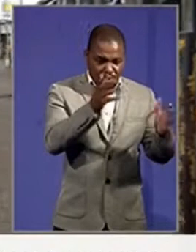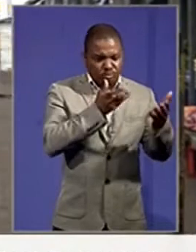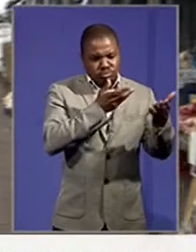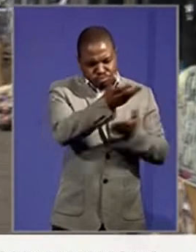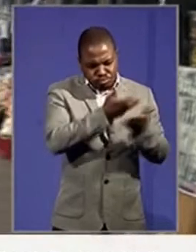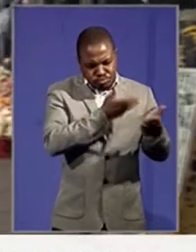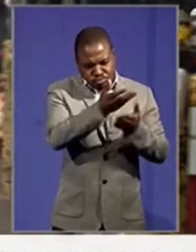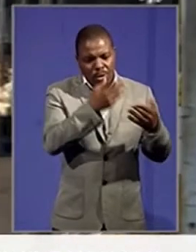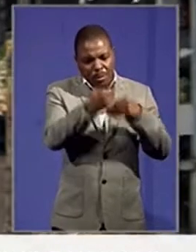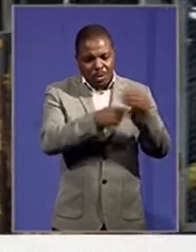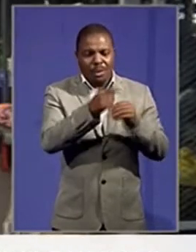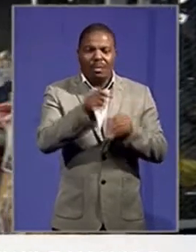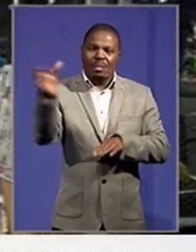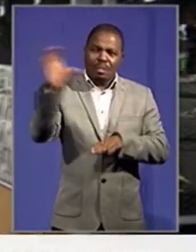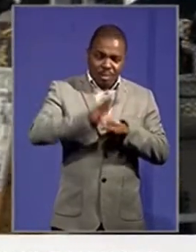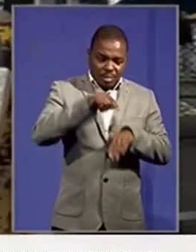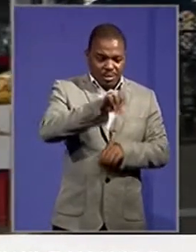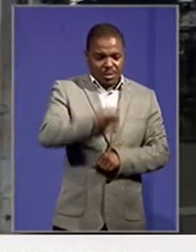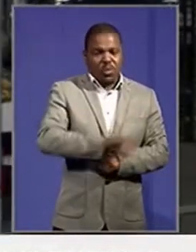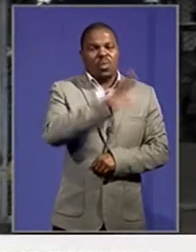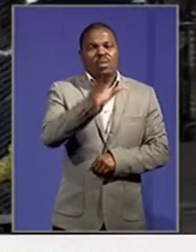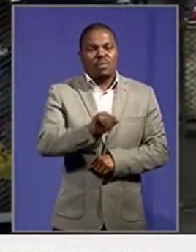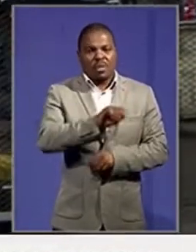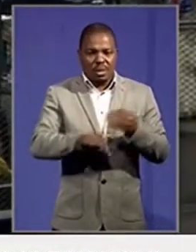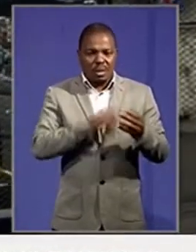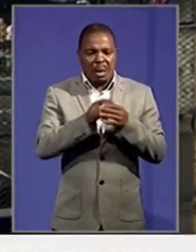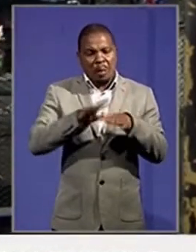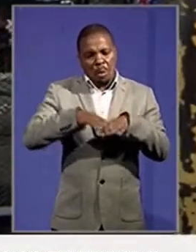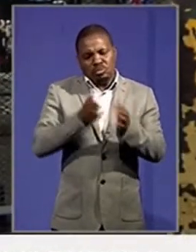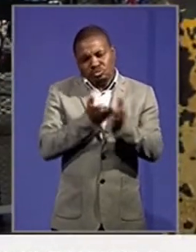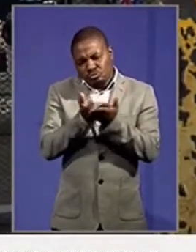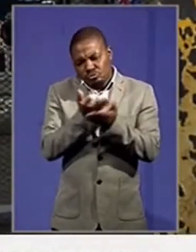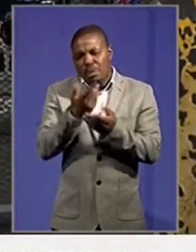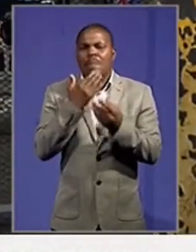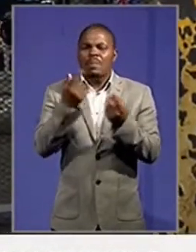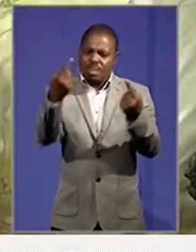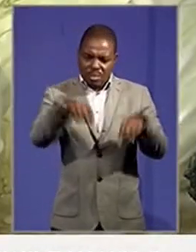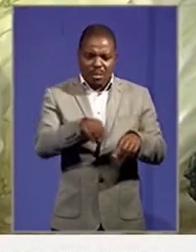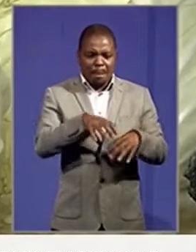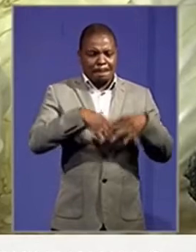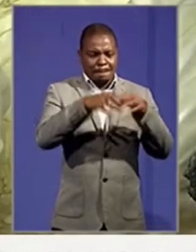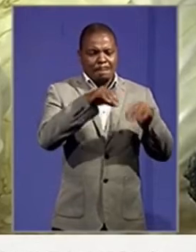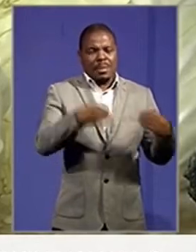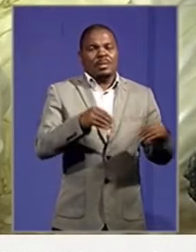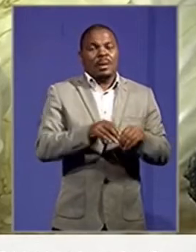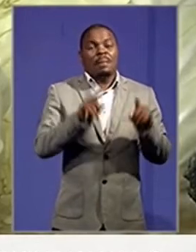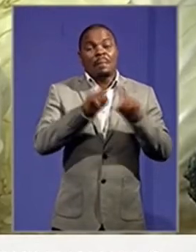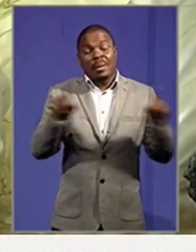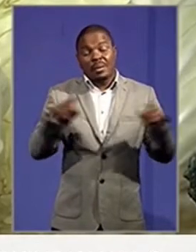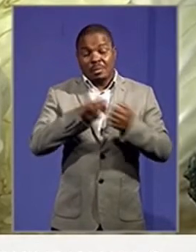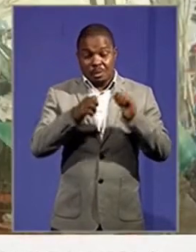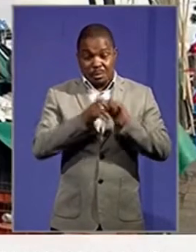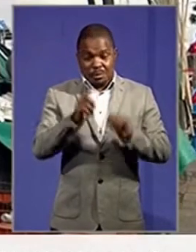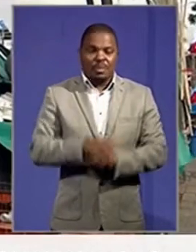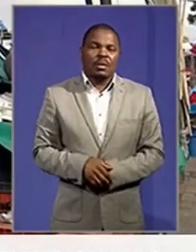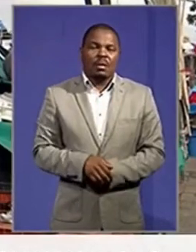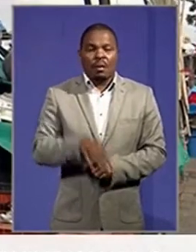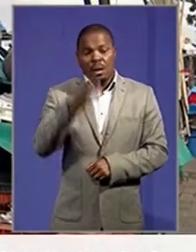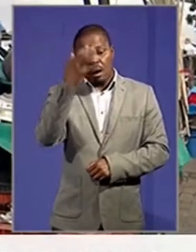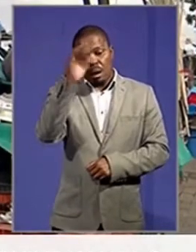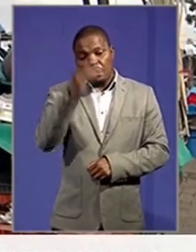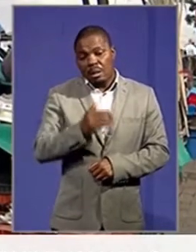ditaba tsena tsa botsetedi mme o le a kgona le hore a tla hohele botsetedi bo bongata haholo mothatong wa jwale empa le hlakore fela gore na ebe mmuso ona o tlo